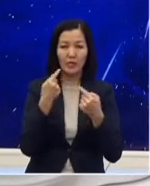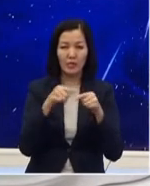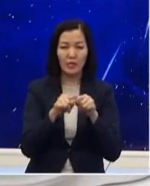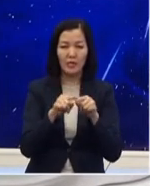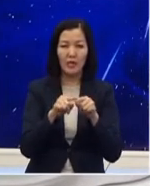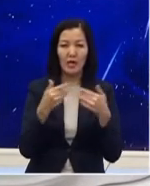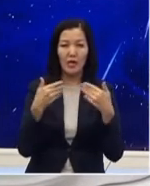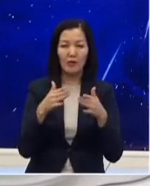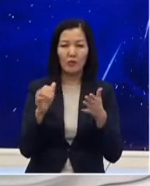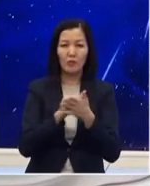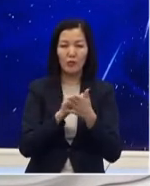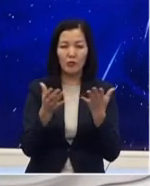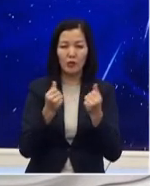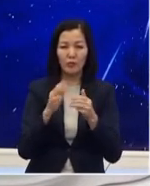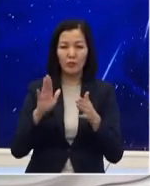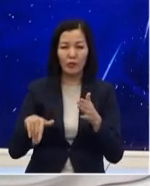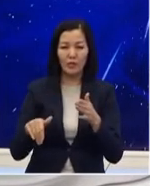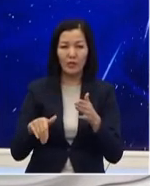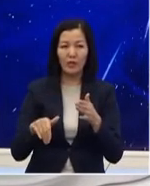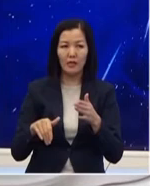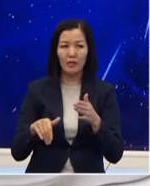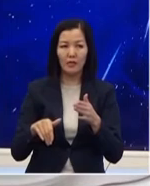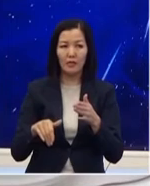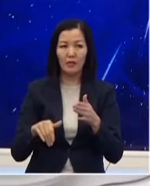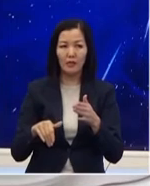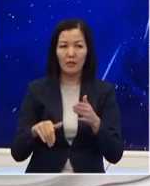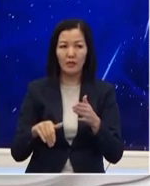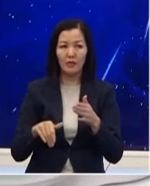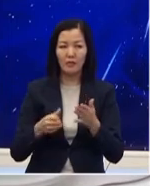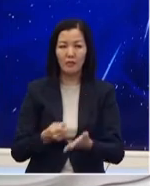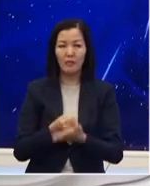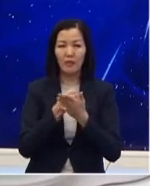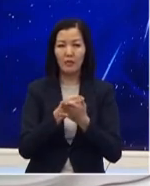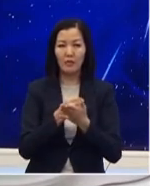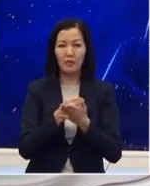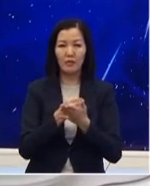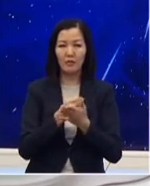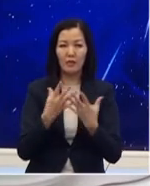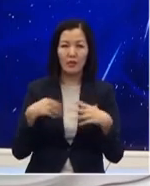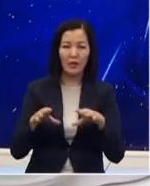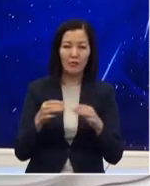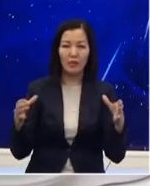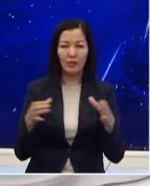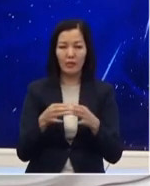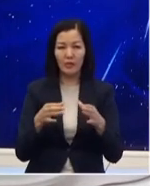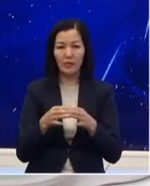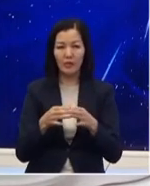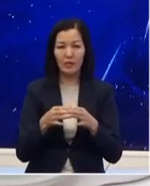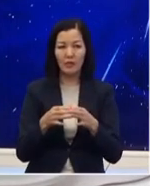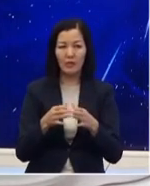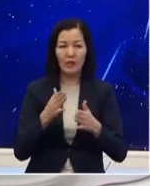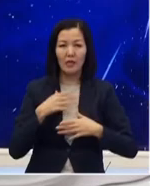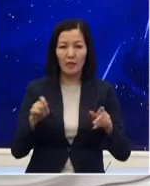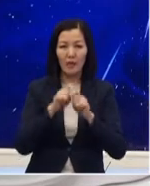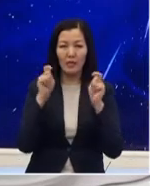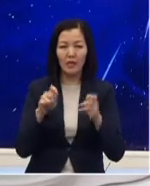и получил диплом. После мы при поддержке общественных объединений нам